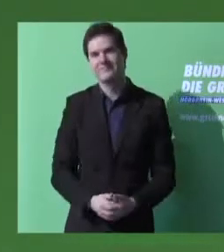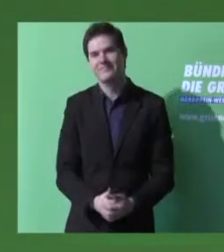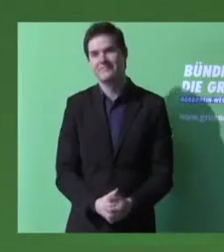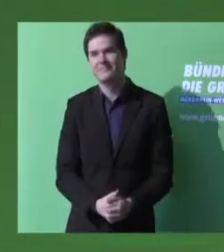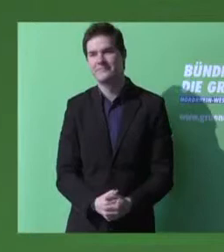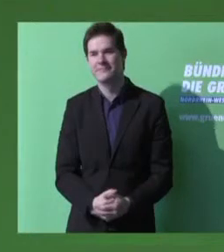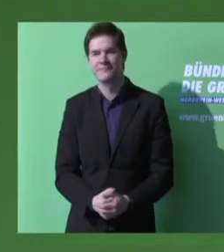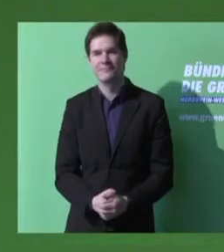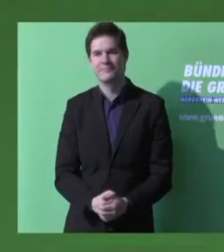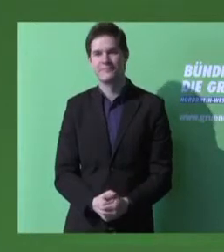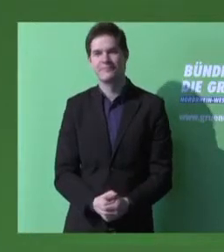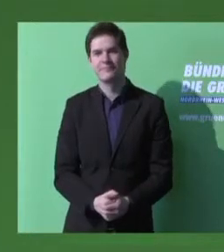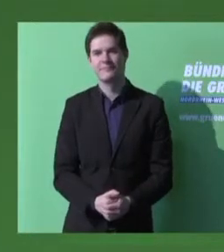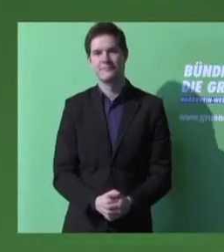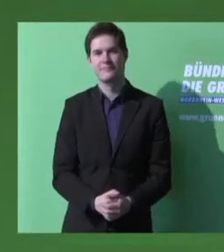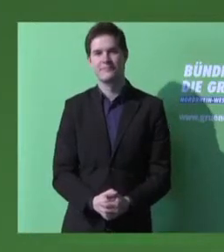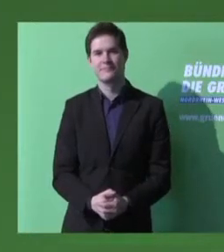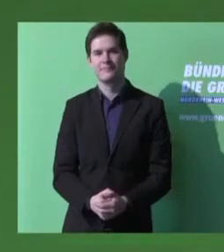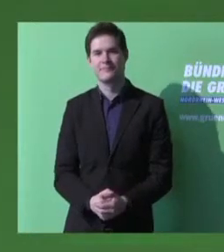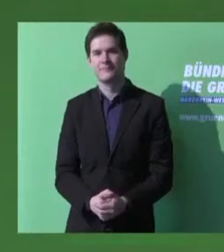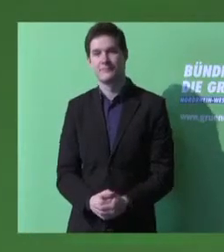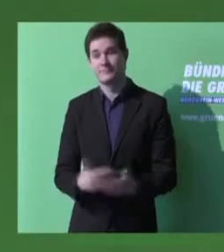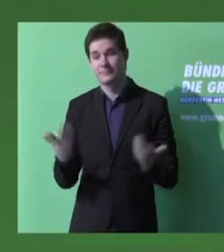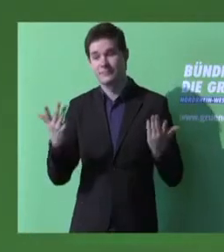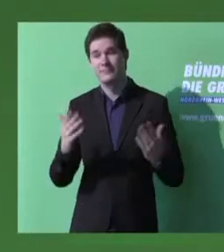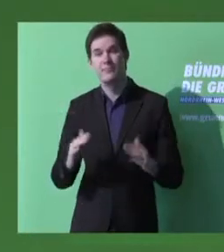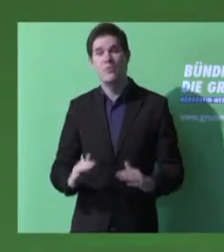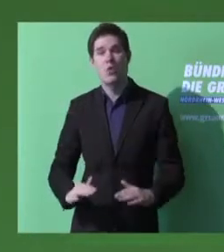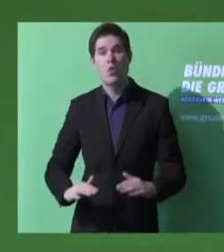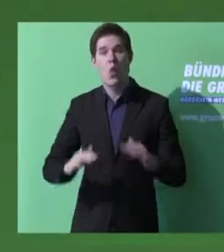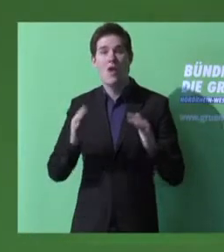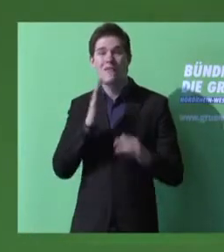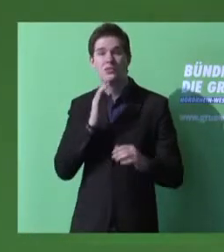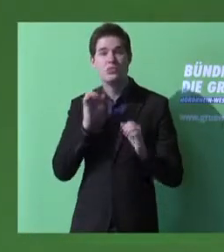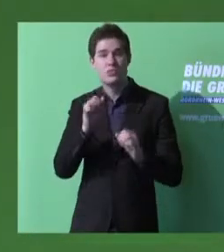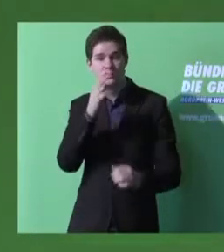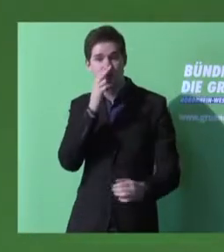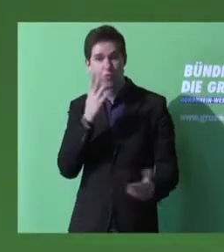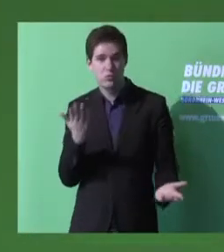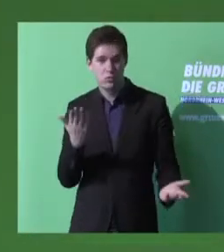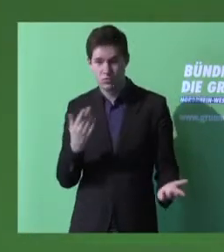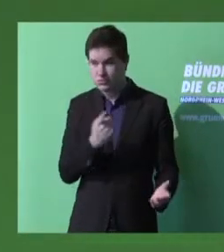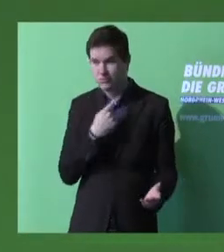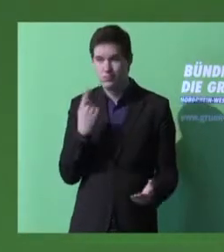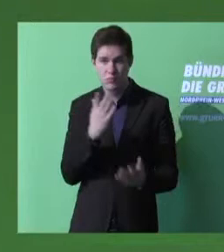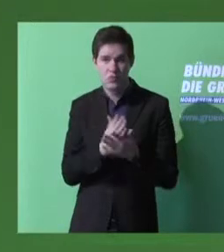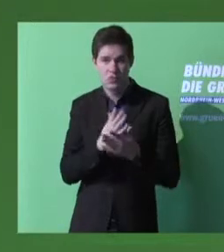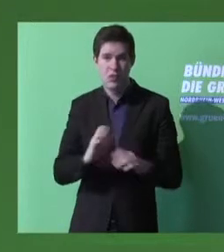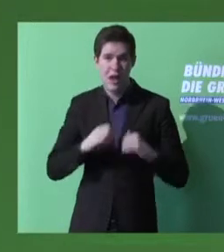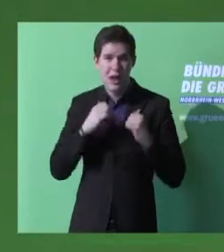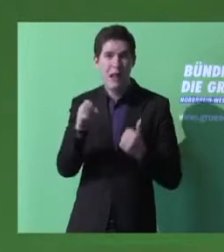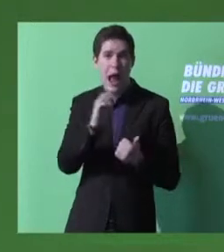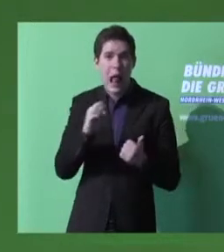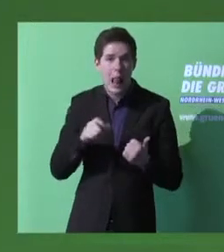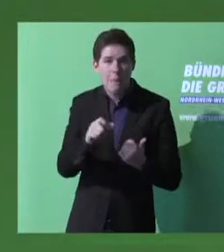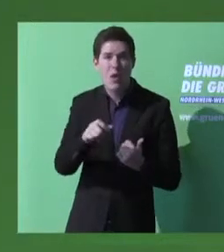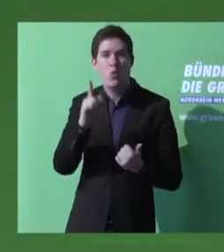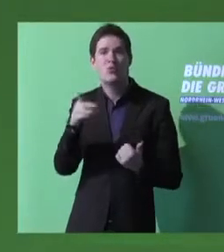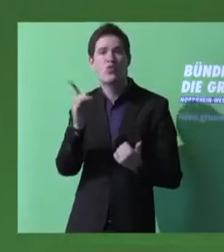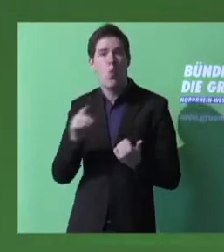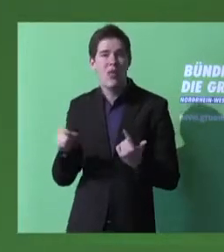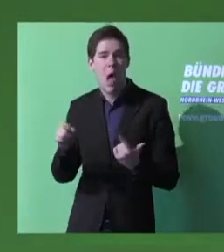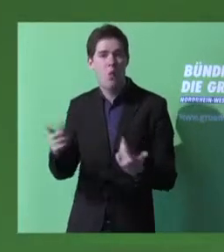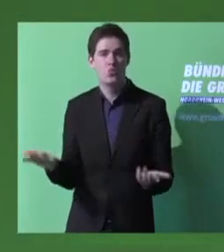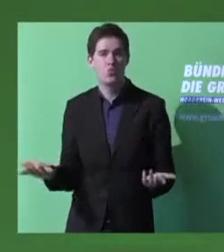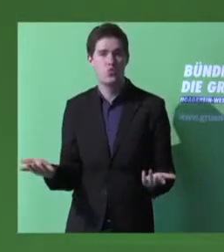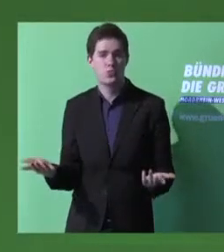Und dann gucke ich mal den Hochwasserschutz an. Wir haben erlebt, mal wieder an der Elbe und an der Donau, dass